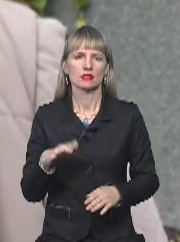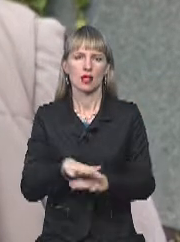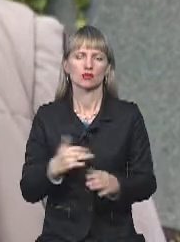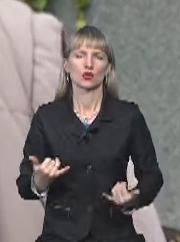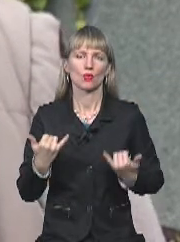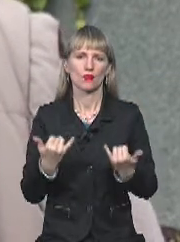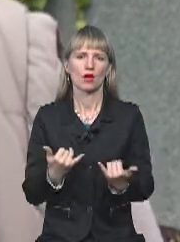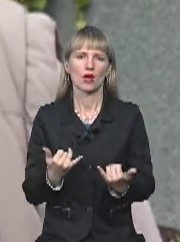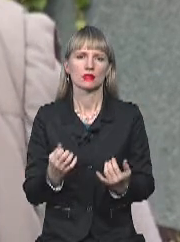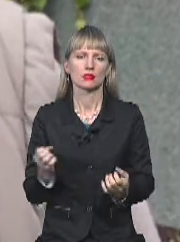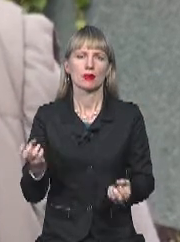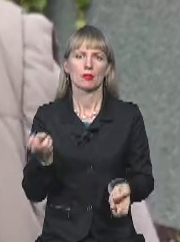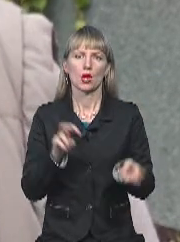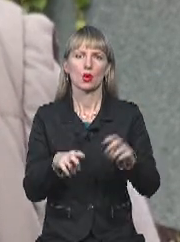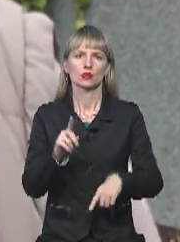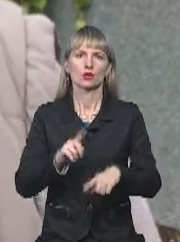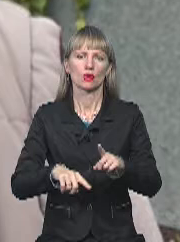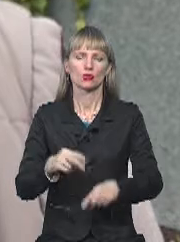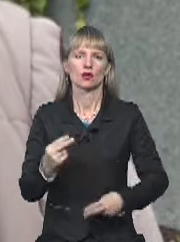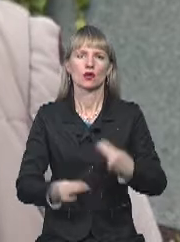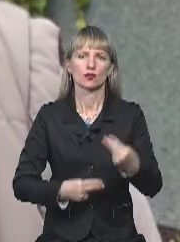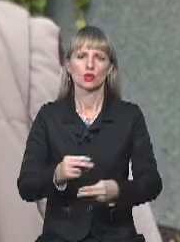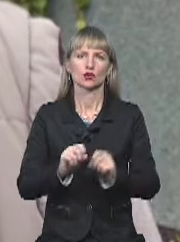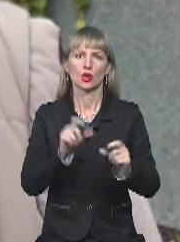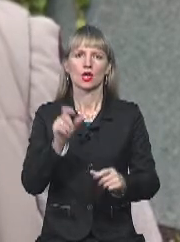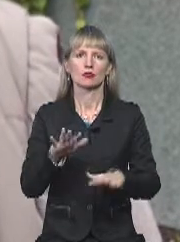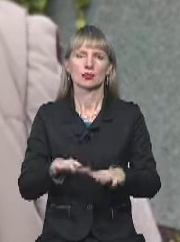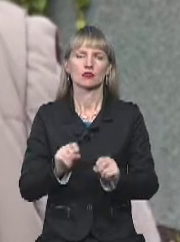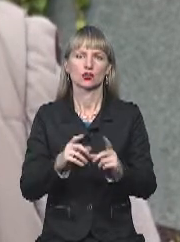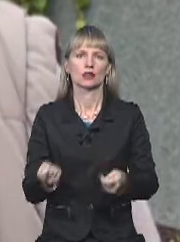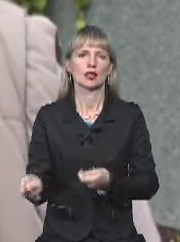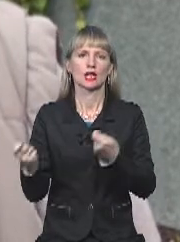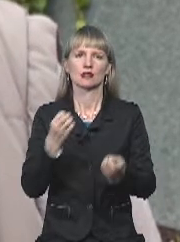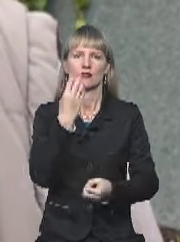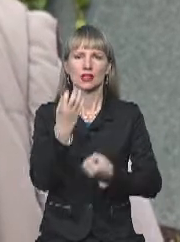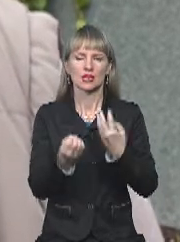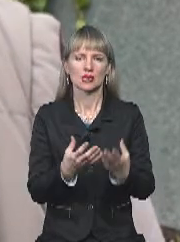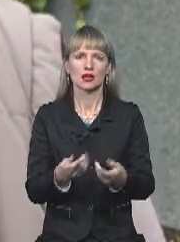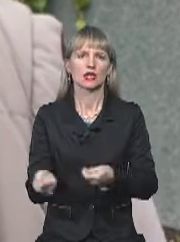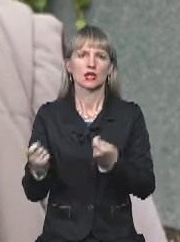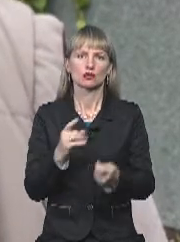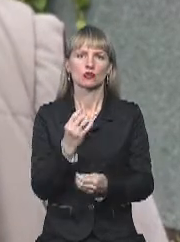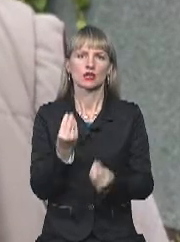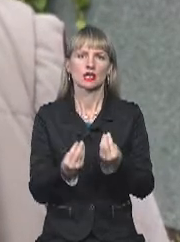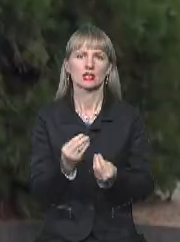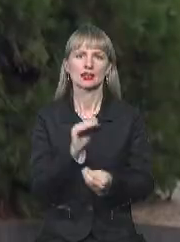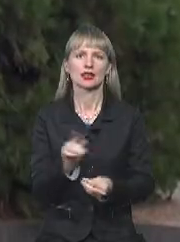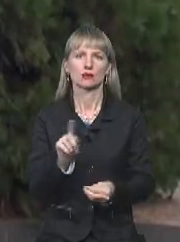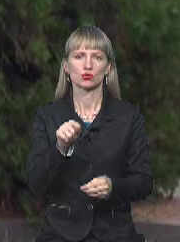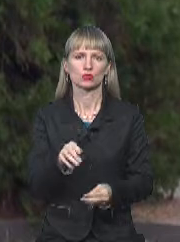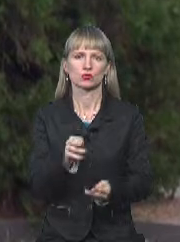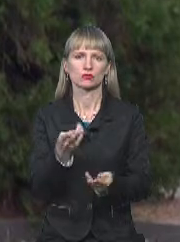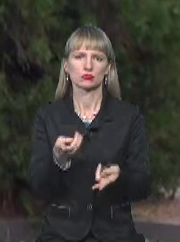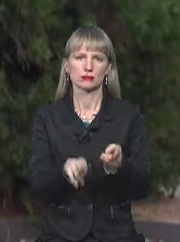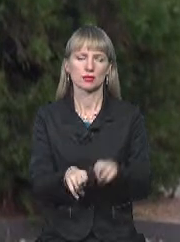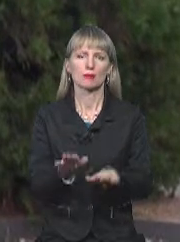нащадки загиблих євреїв, збираються школярі з навколишніх шкіл, несуть квіти, букети, несуть іграшки діткам, що тут поховані.